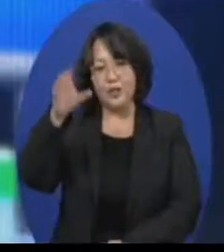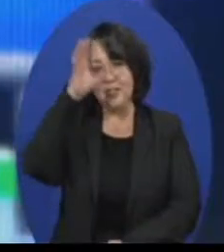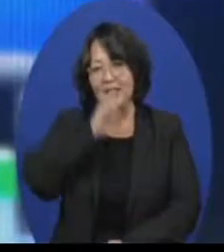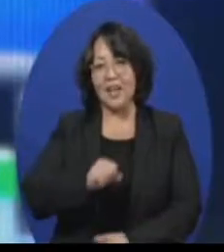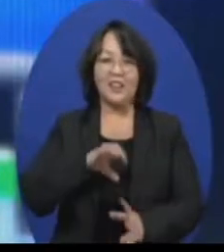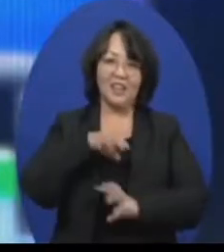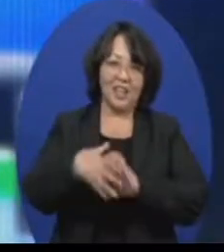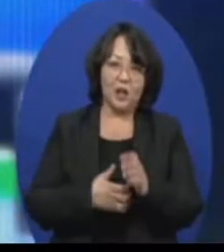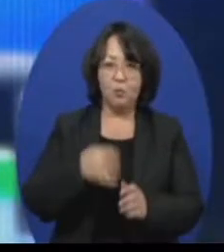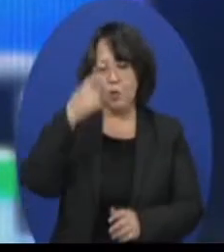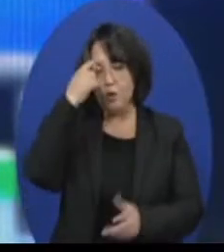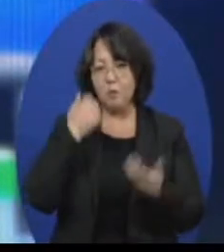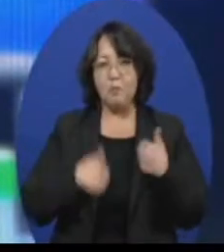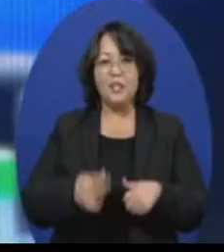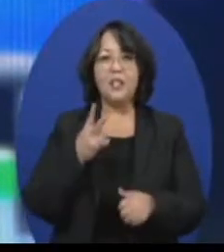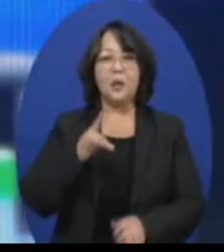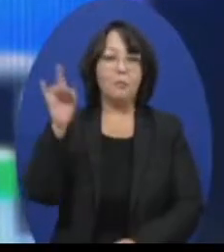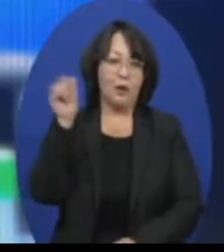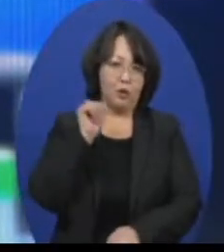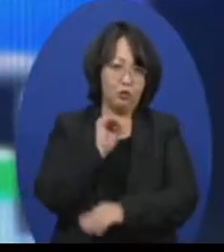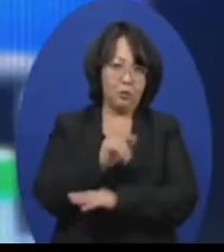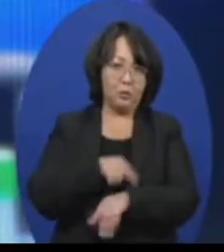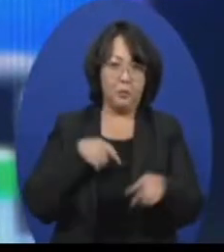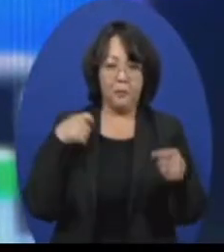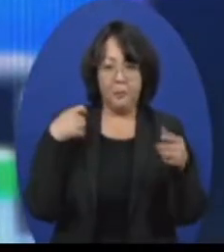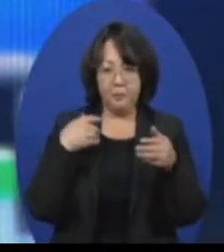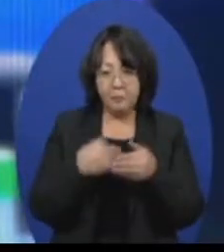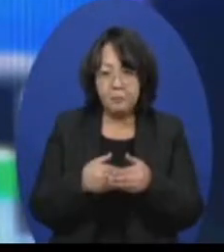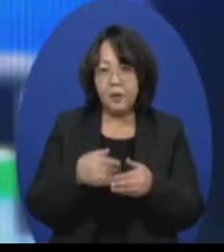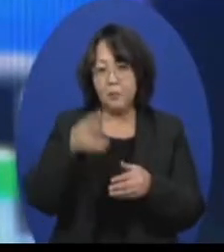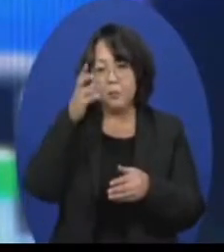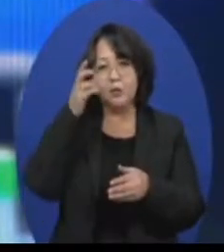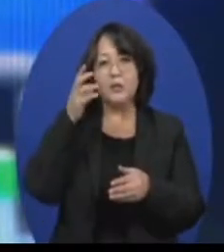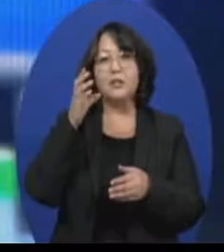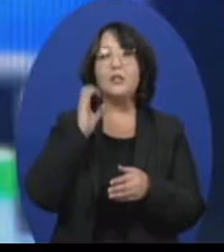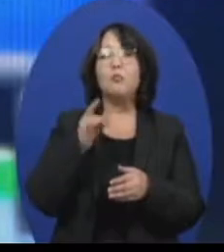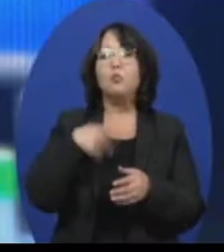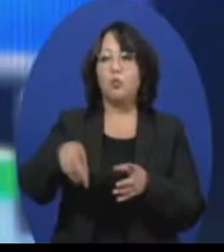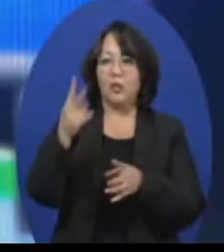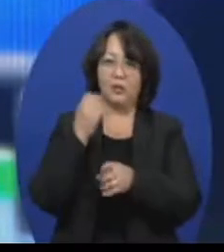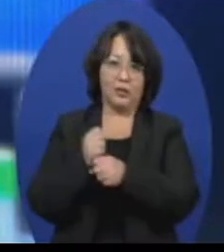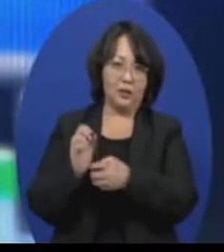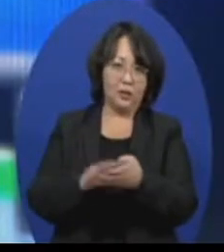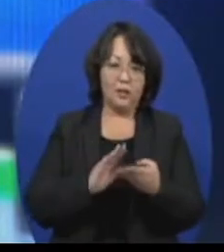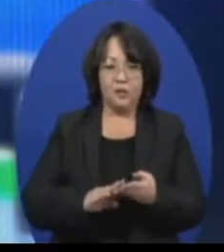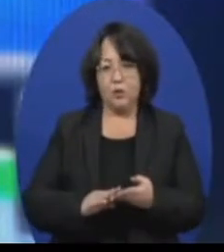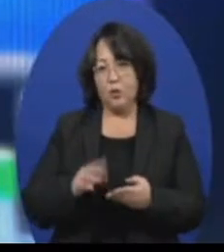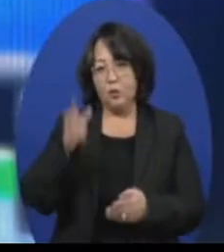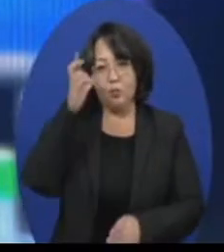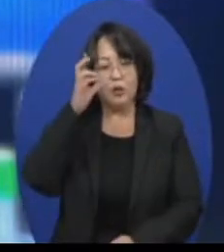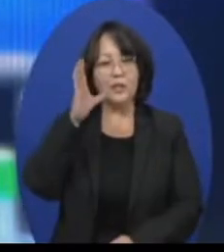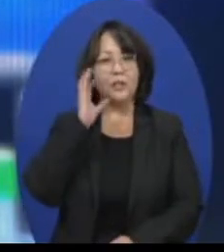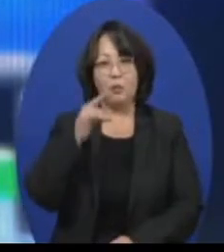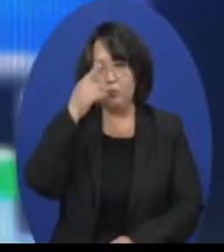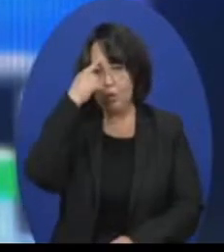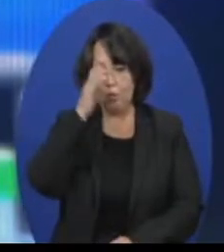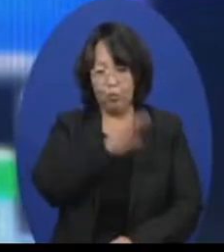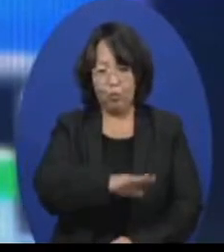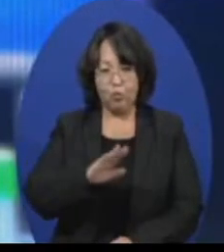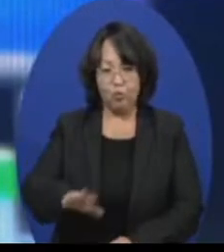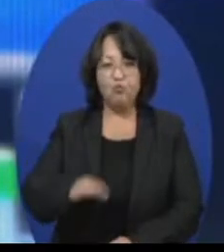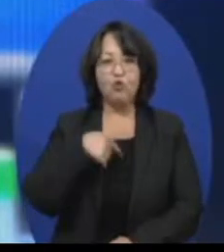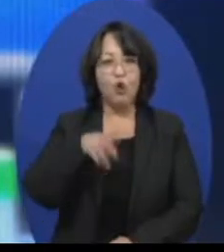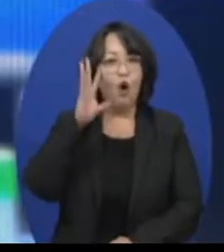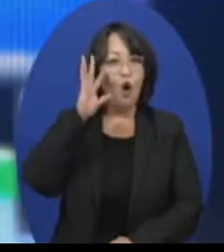Өөрхий сайд дэлхийн болон Монголын багш нарын байрны өдрийг өгтөн боловсролын салбарын үйл ажиллагаатай танилцлаа. За боловсролын салбарын тухайд Монгол хүүхдийн оюун